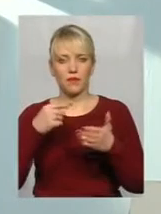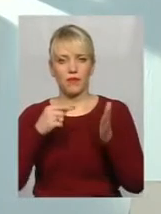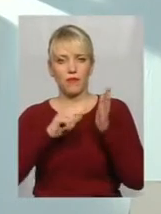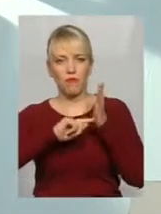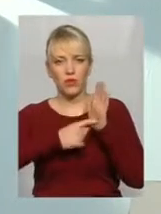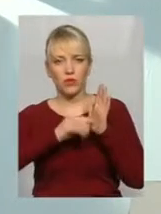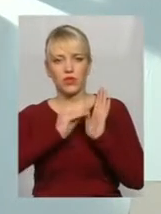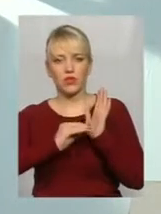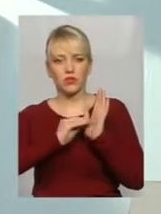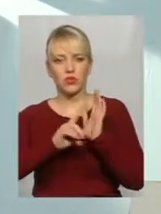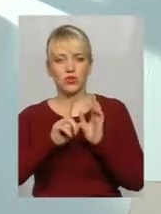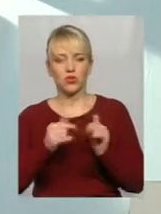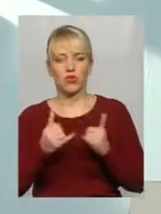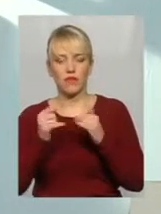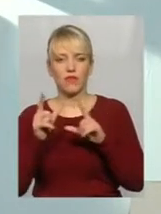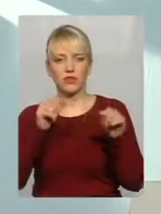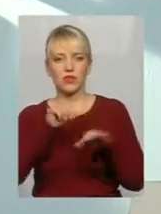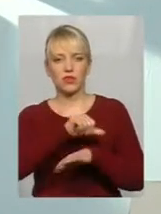що для виїзду за кордон,